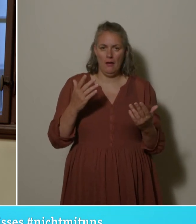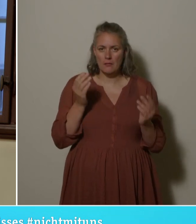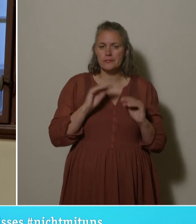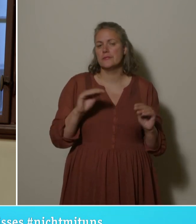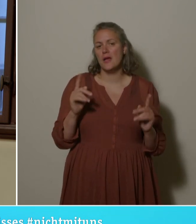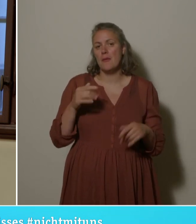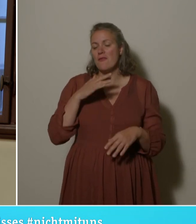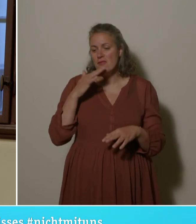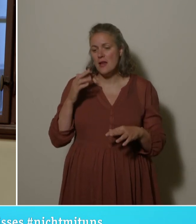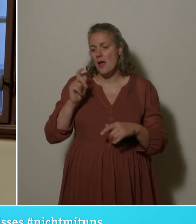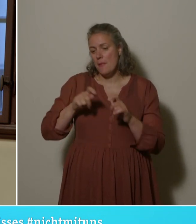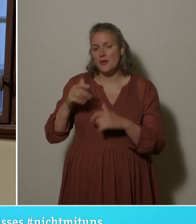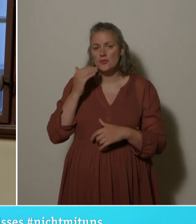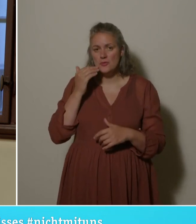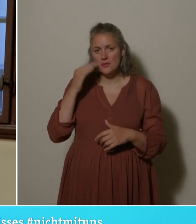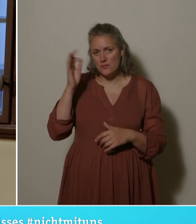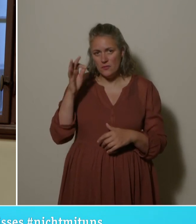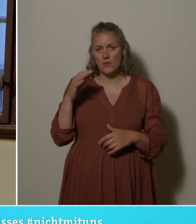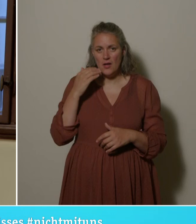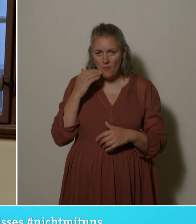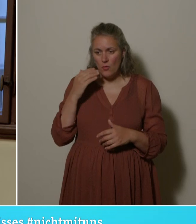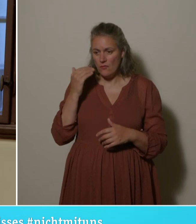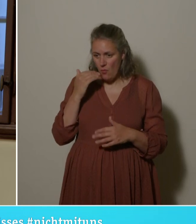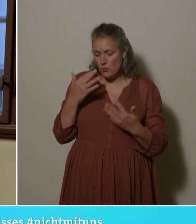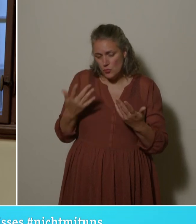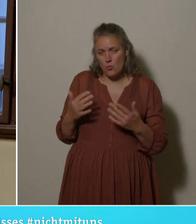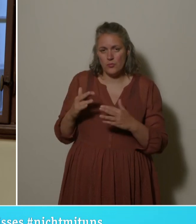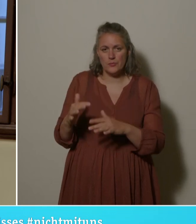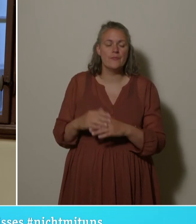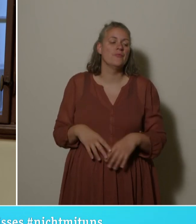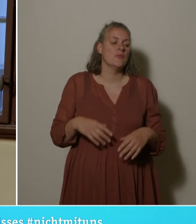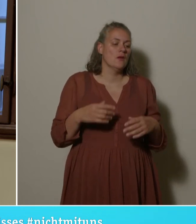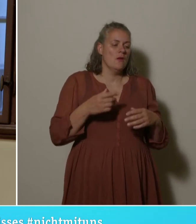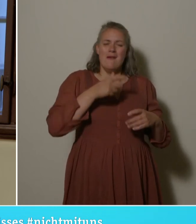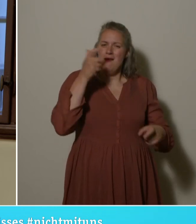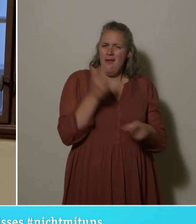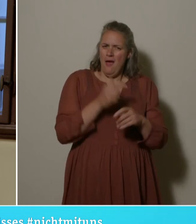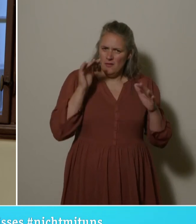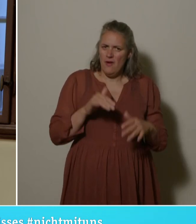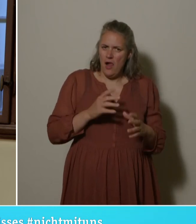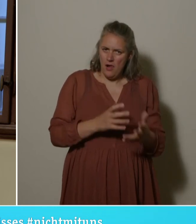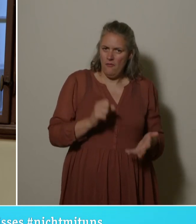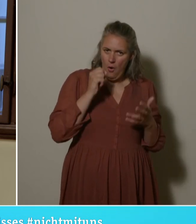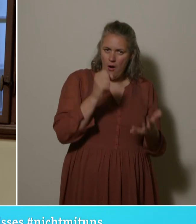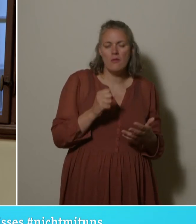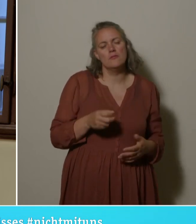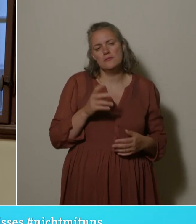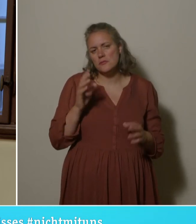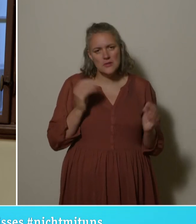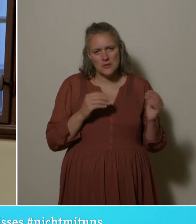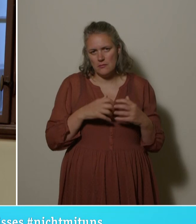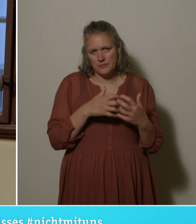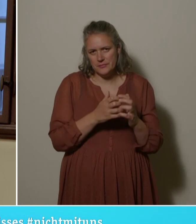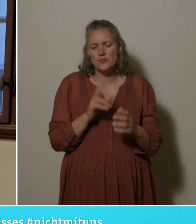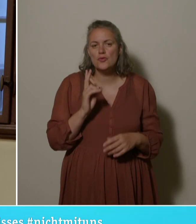wohnen. Härtefallfonds haben wir nicht eingerichtet, das stimmt. Aber wir wissen weder, die Fälle haben sich